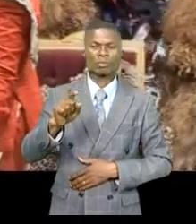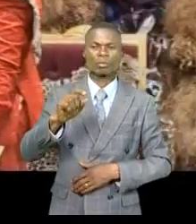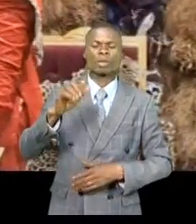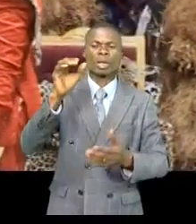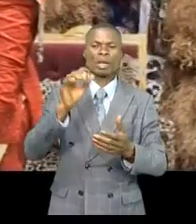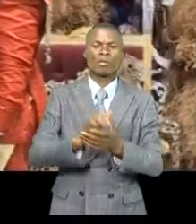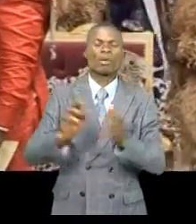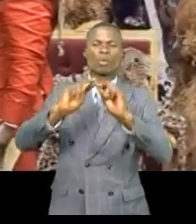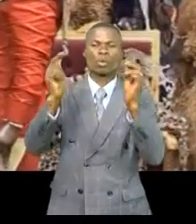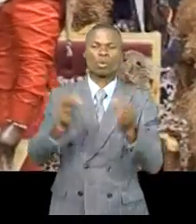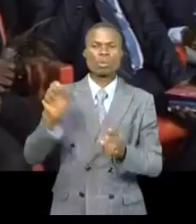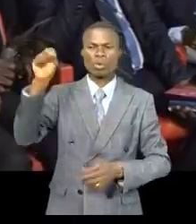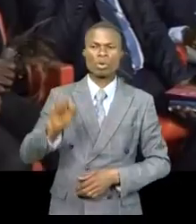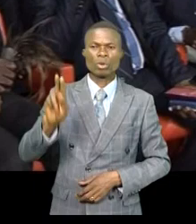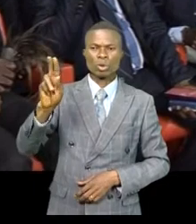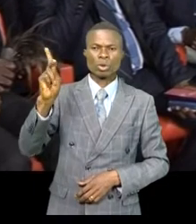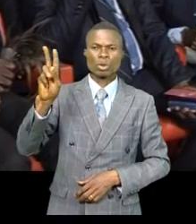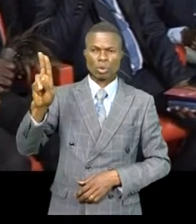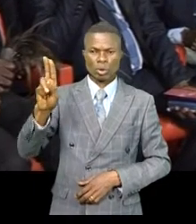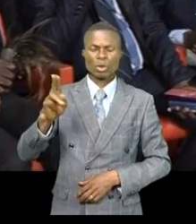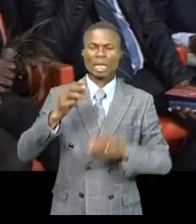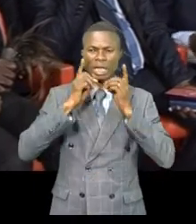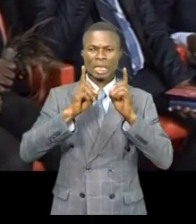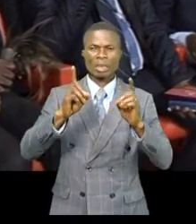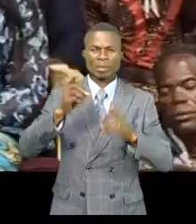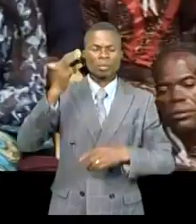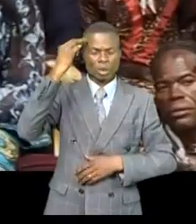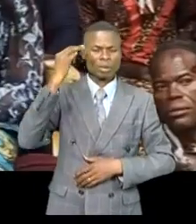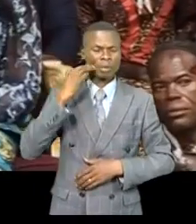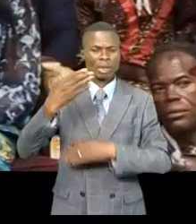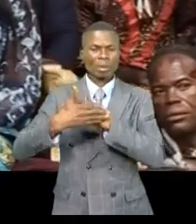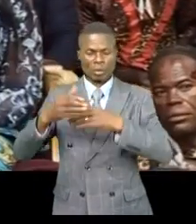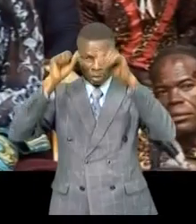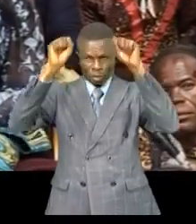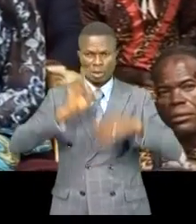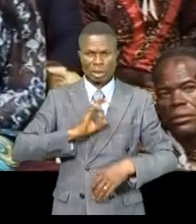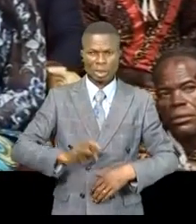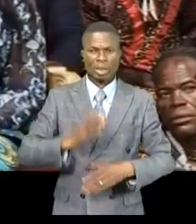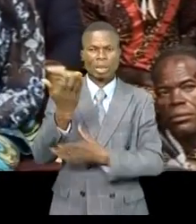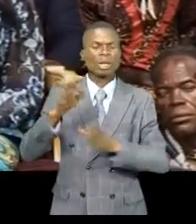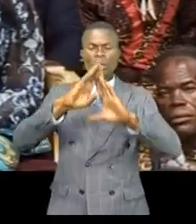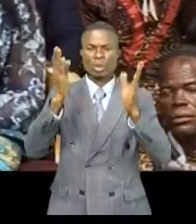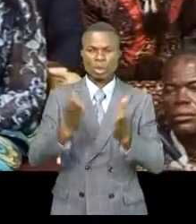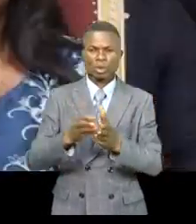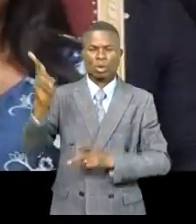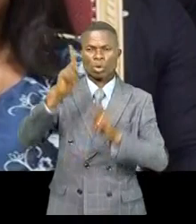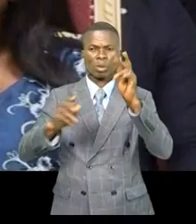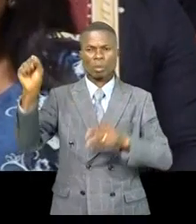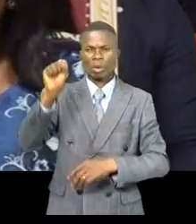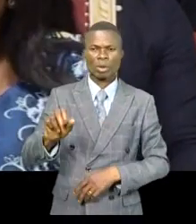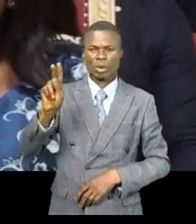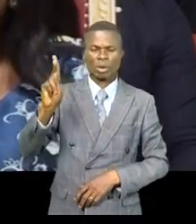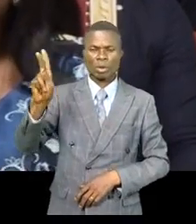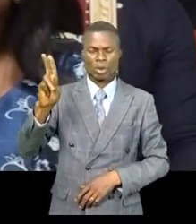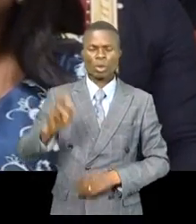Soukou. Dans son adresse, la ministre après le chef de l'État a appelé l'ensemble des peuples soukous à soutenir la vision